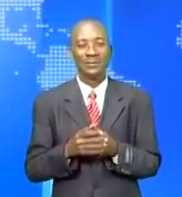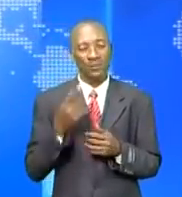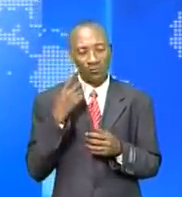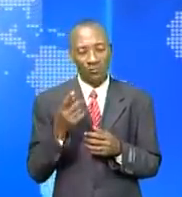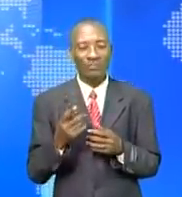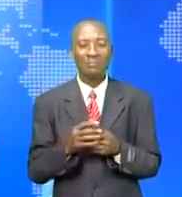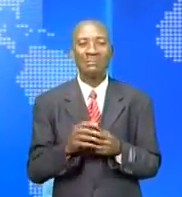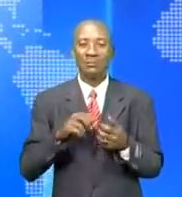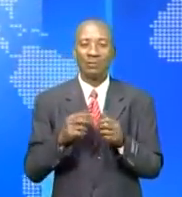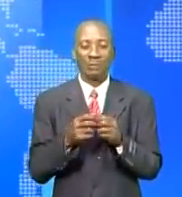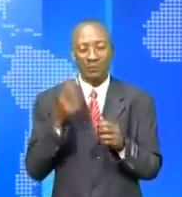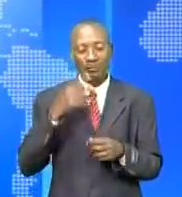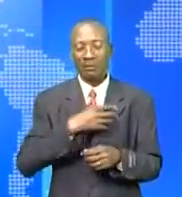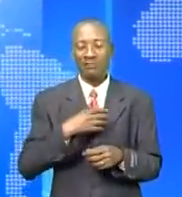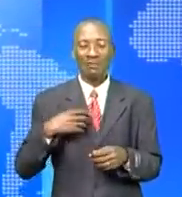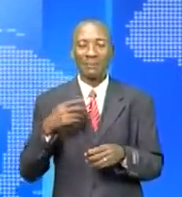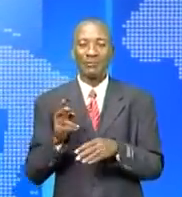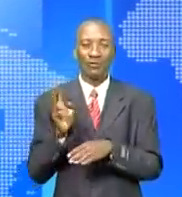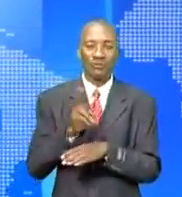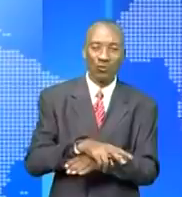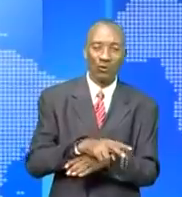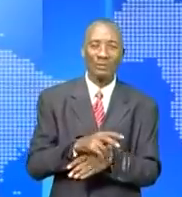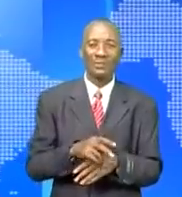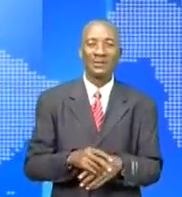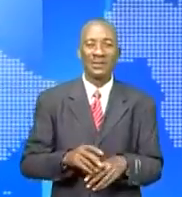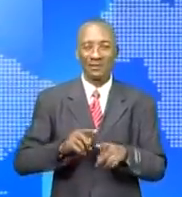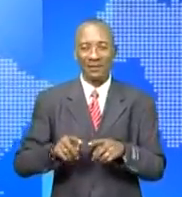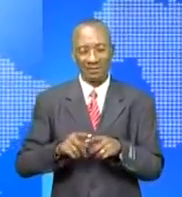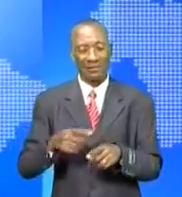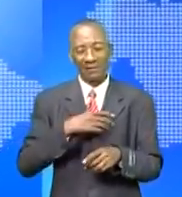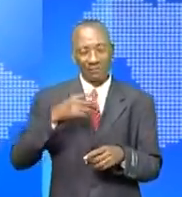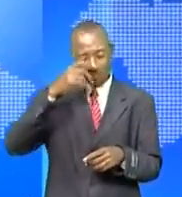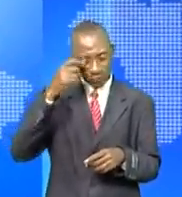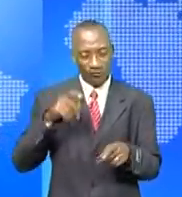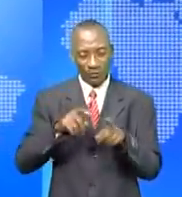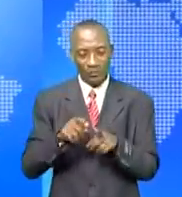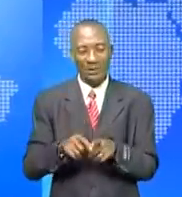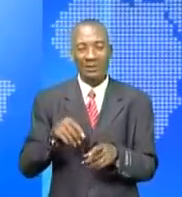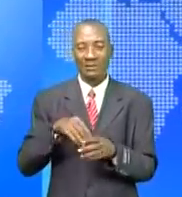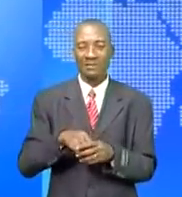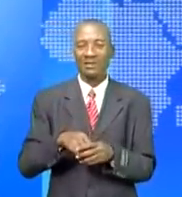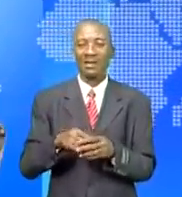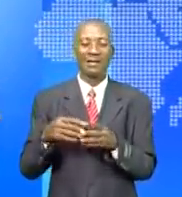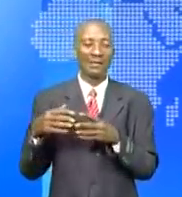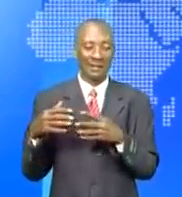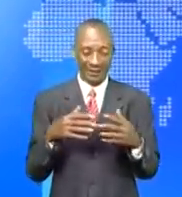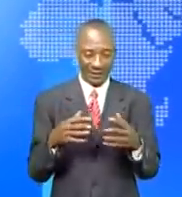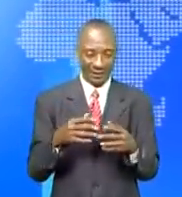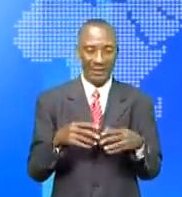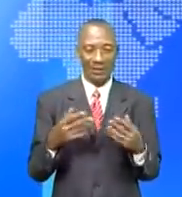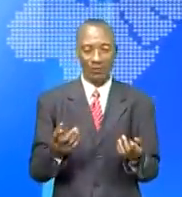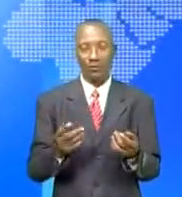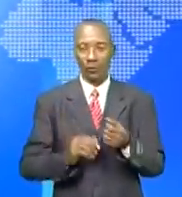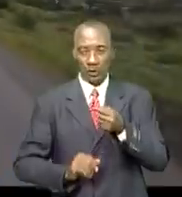victimes des viols, comme c'est le cas de l'ONG Ensemble, luttons contre le sida, qui assistait les femmes victimes des guerres dans les Masisi.